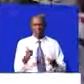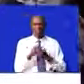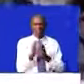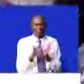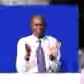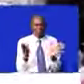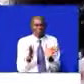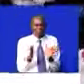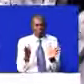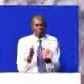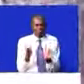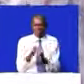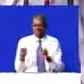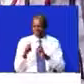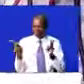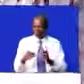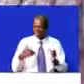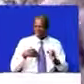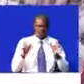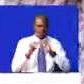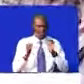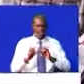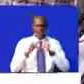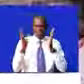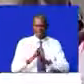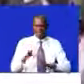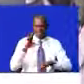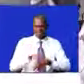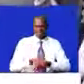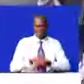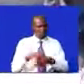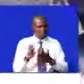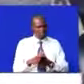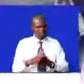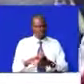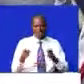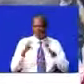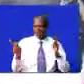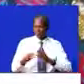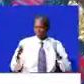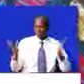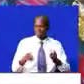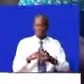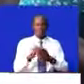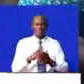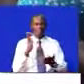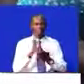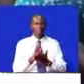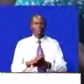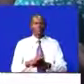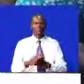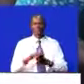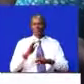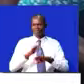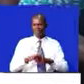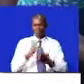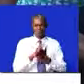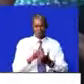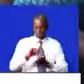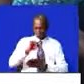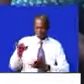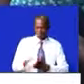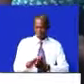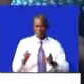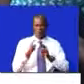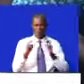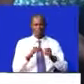wamefinyana sana. Tukipata mahali kubwa ya kuchoma samaki itakuwa vizuri. Hiki ni kidogo. Na